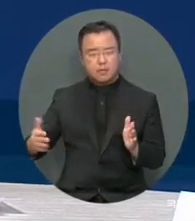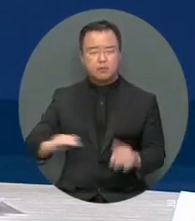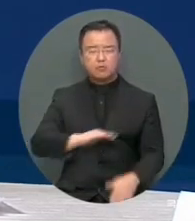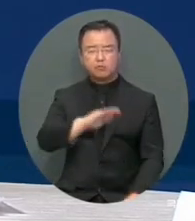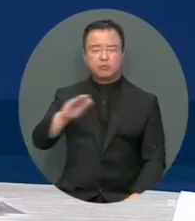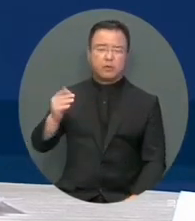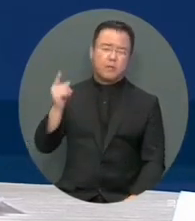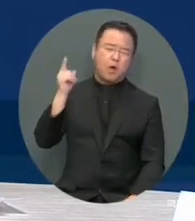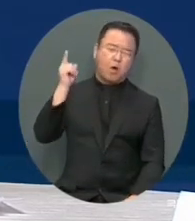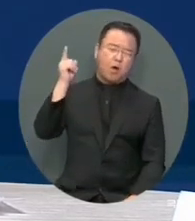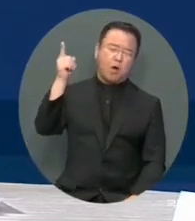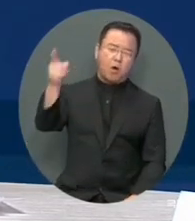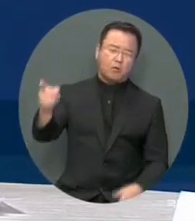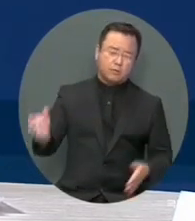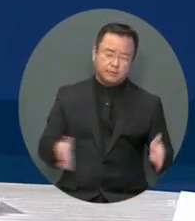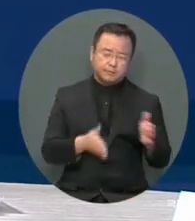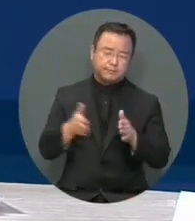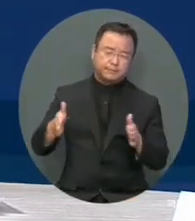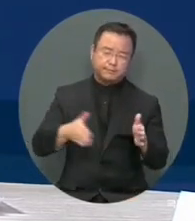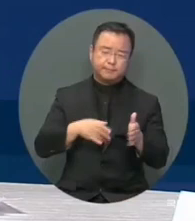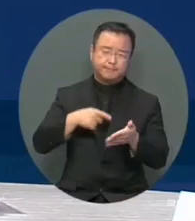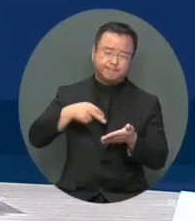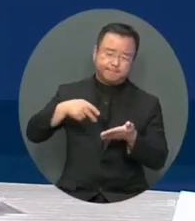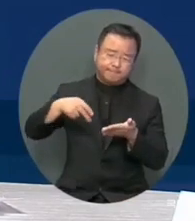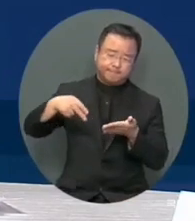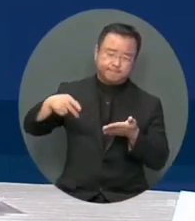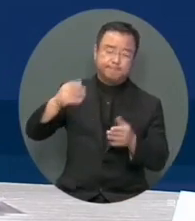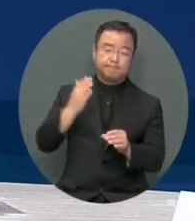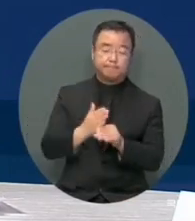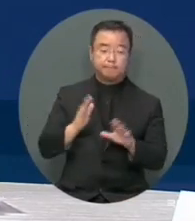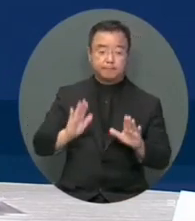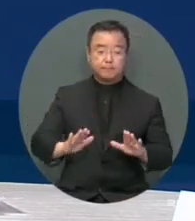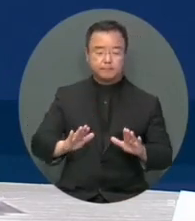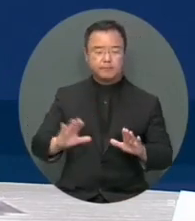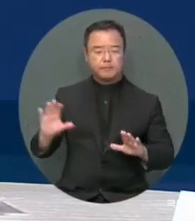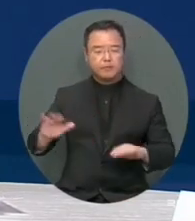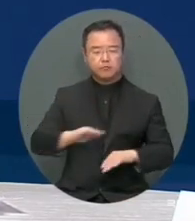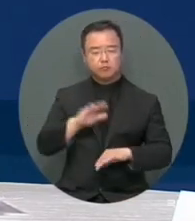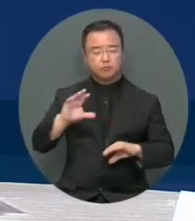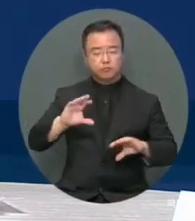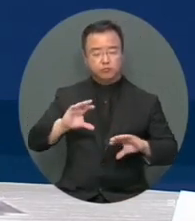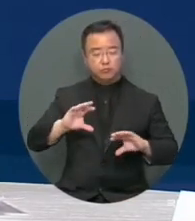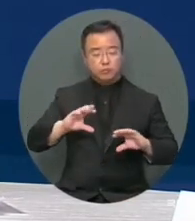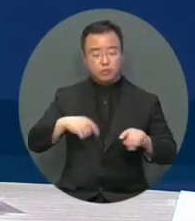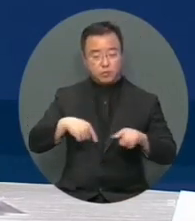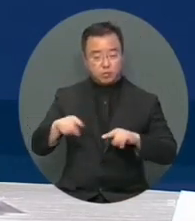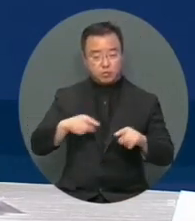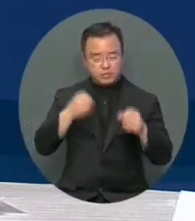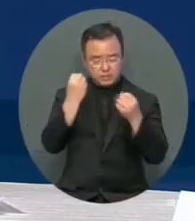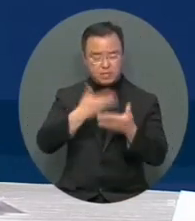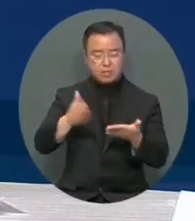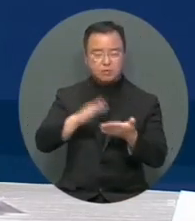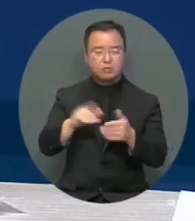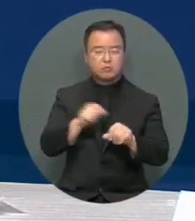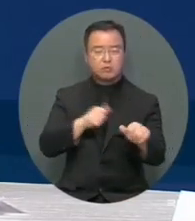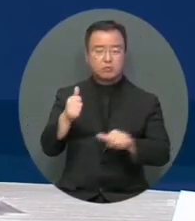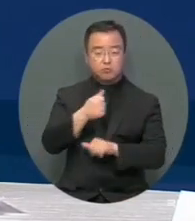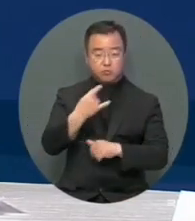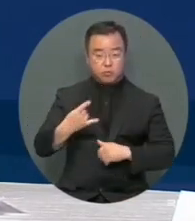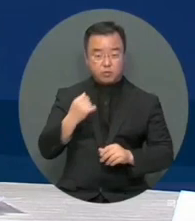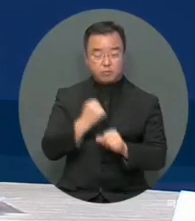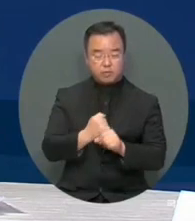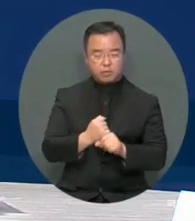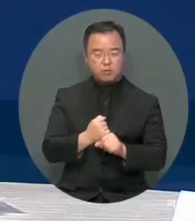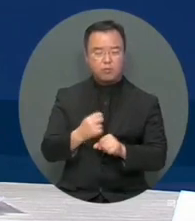왔습니다. 여야가 정치개혁특별위원회를 구성해서 선거제 개편 결의안을 채택했고